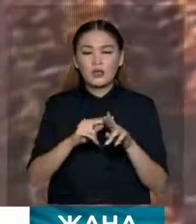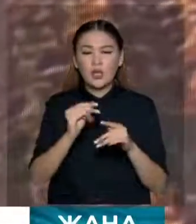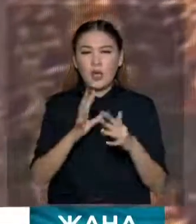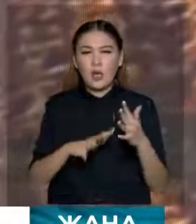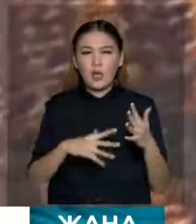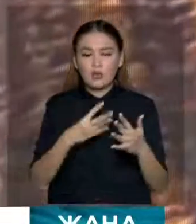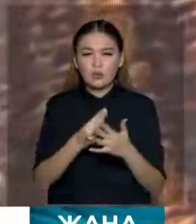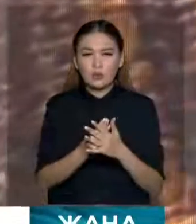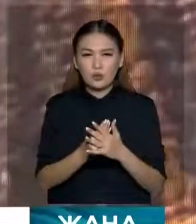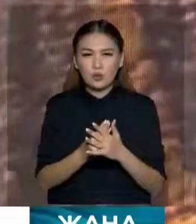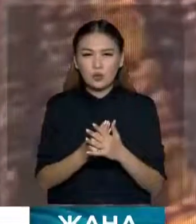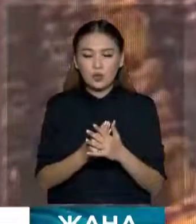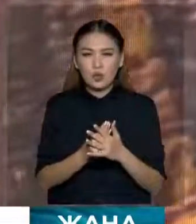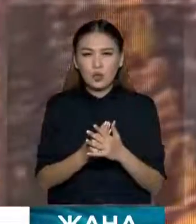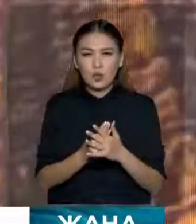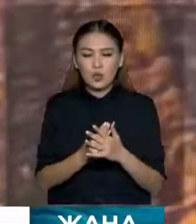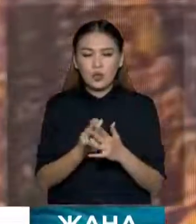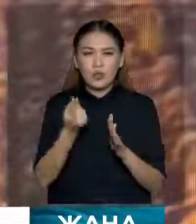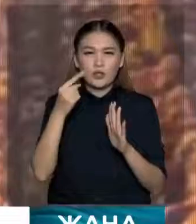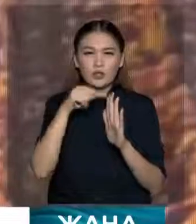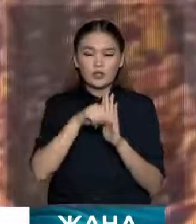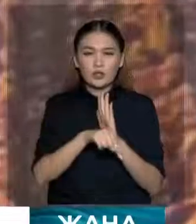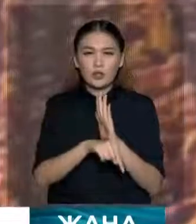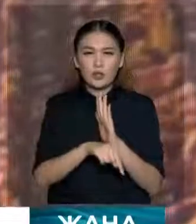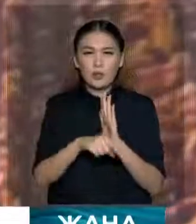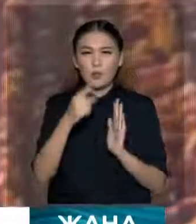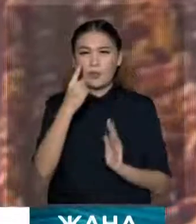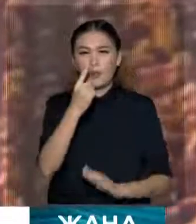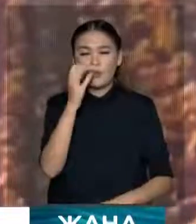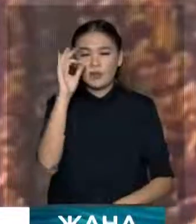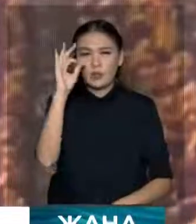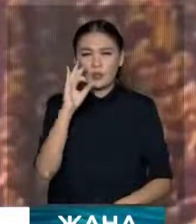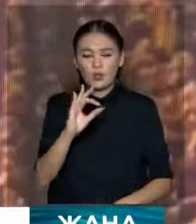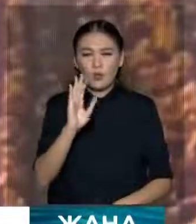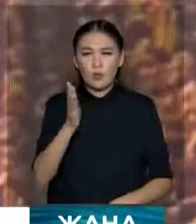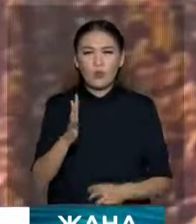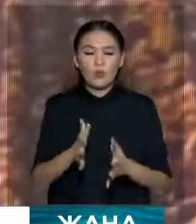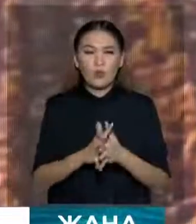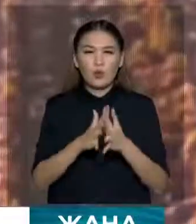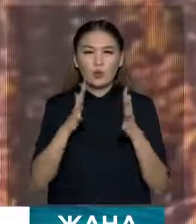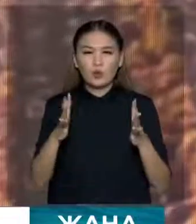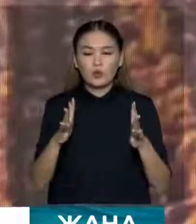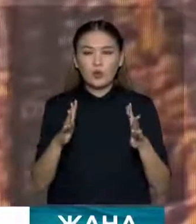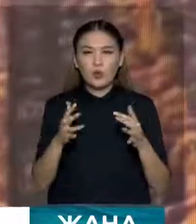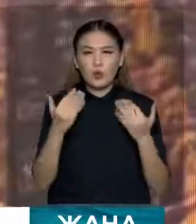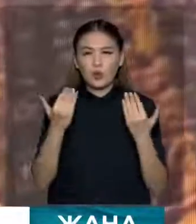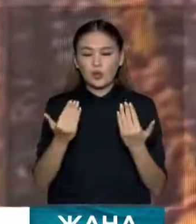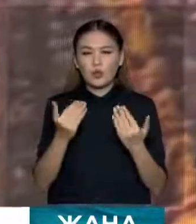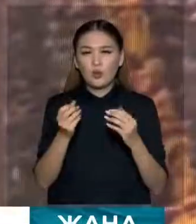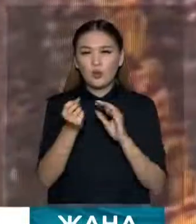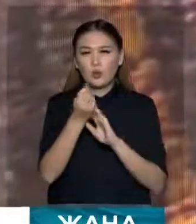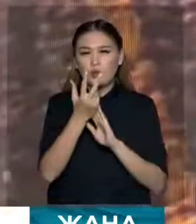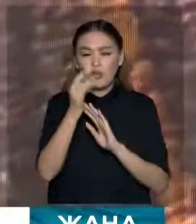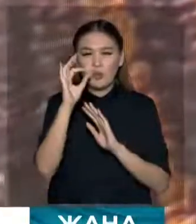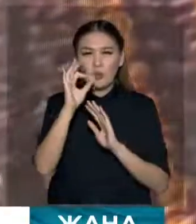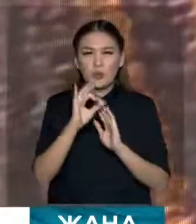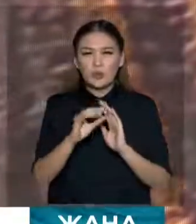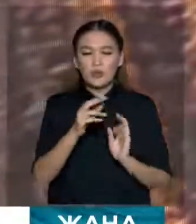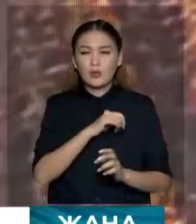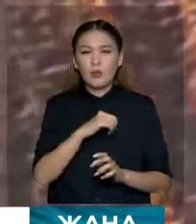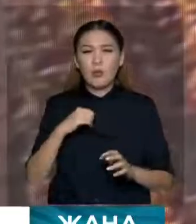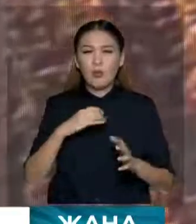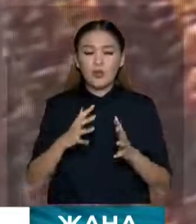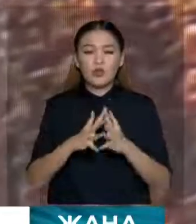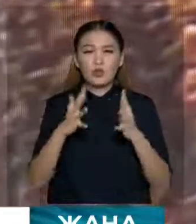қаржыландыру көлемі ішкі жалпы өнімнен 1%-ға көбейеді. Қазір 0.3%. Міне, ең үлкен мәселелер осылай